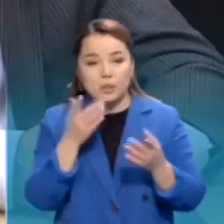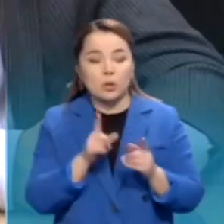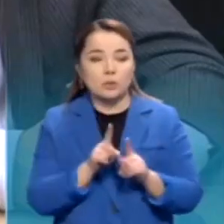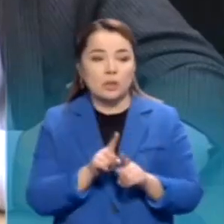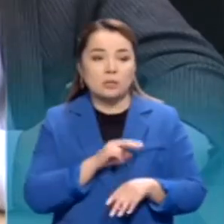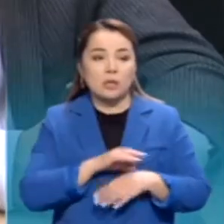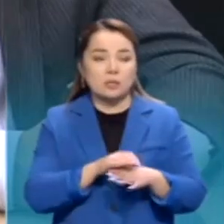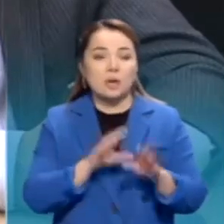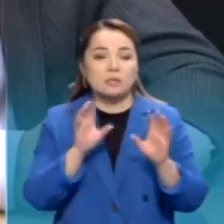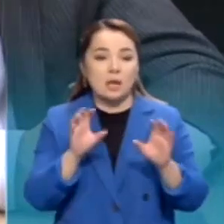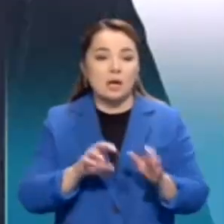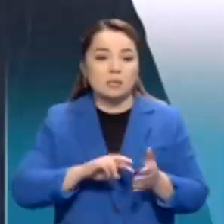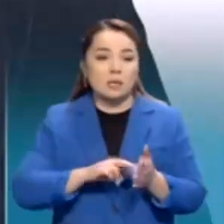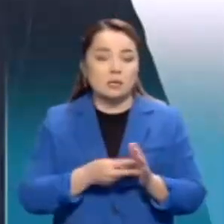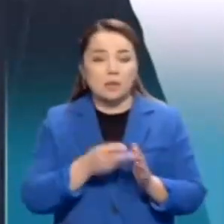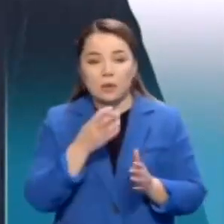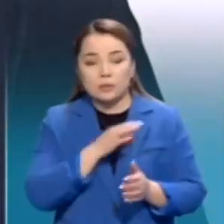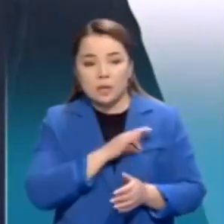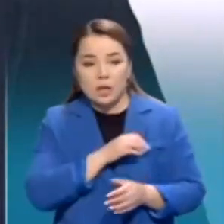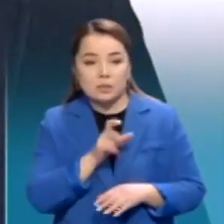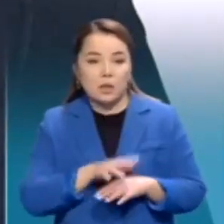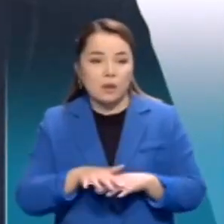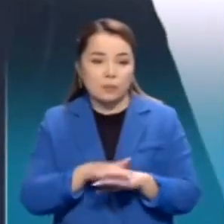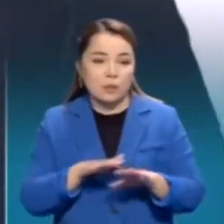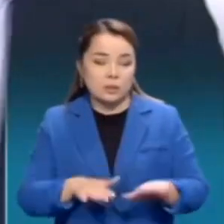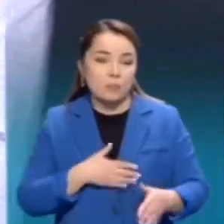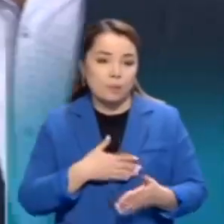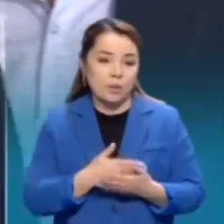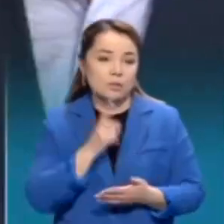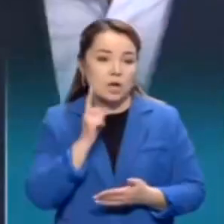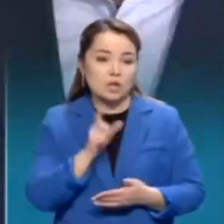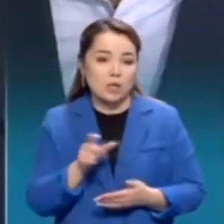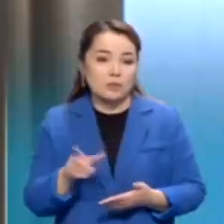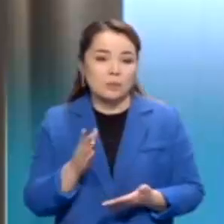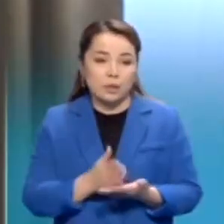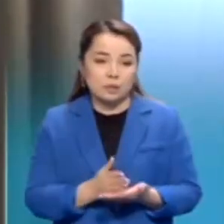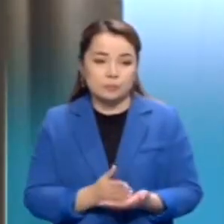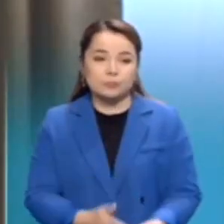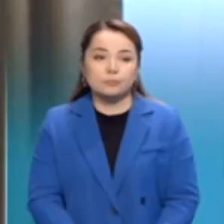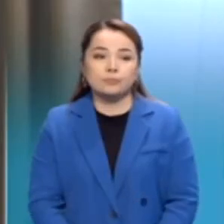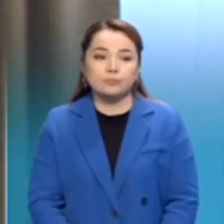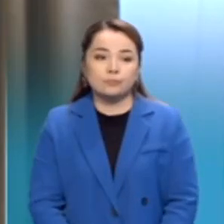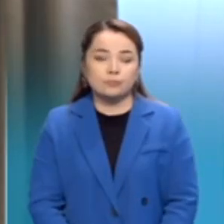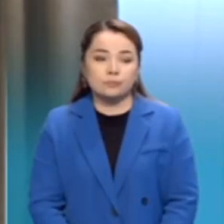мен заңгерлер бар. Жастар тарапынан да белсенділік байқалады.